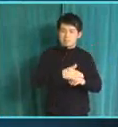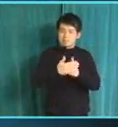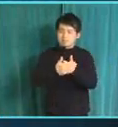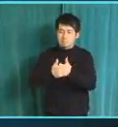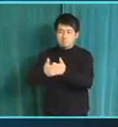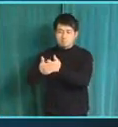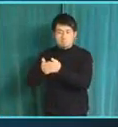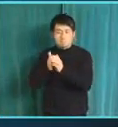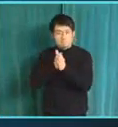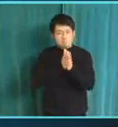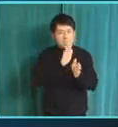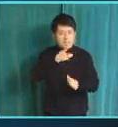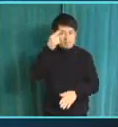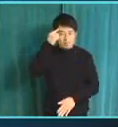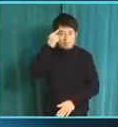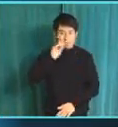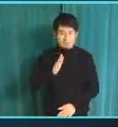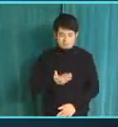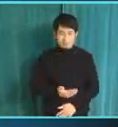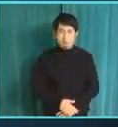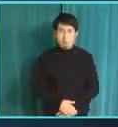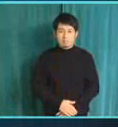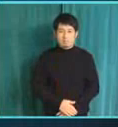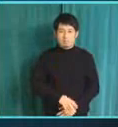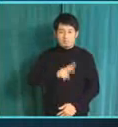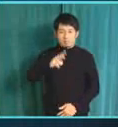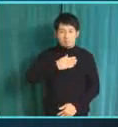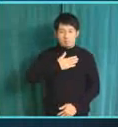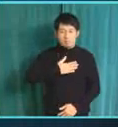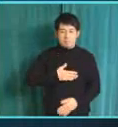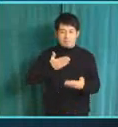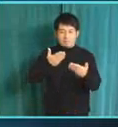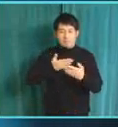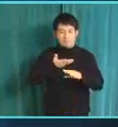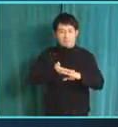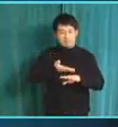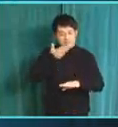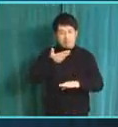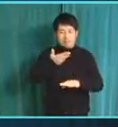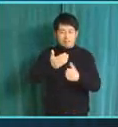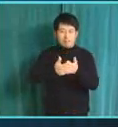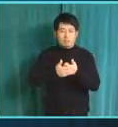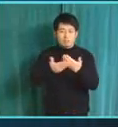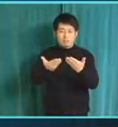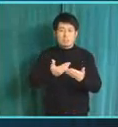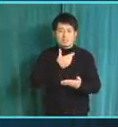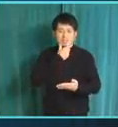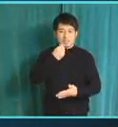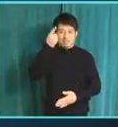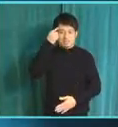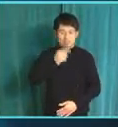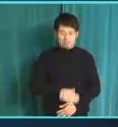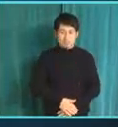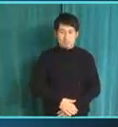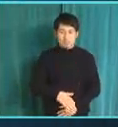お願いすることもあるかもしれませんけども、それを賛同いただければ、ぜひ一緒に盛り上げていっていただけたら